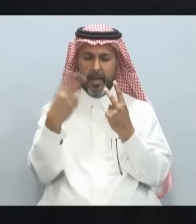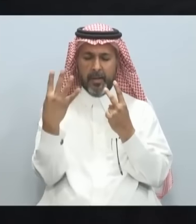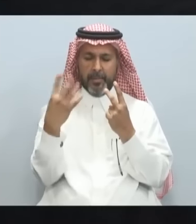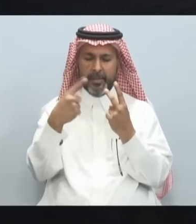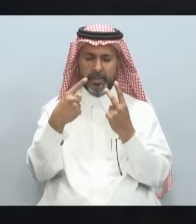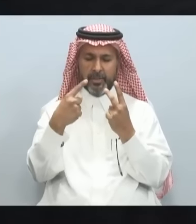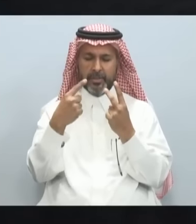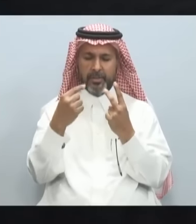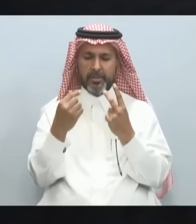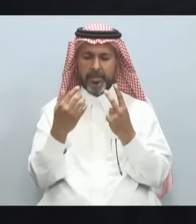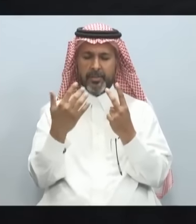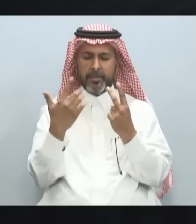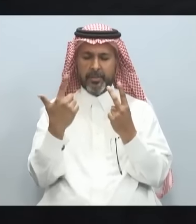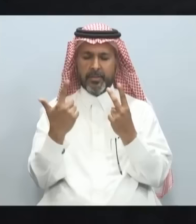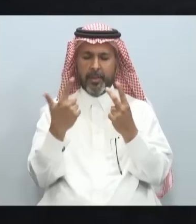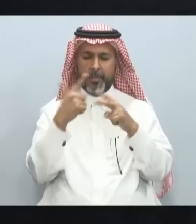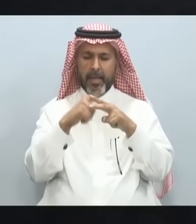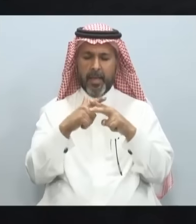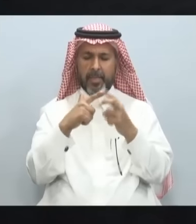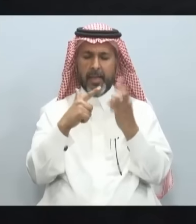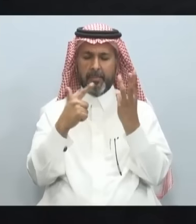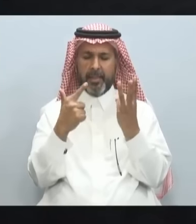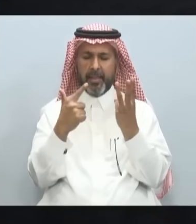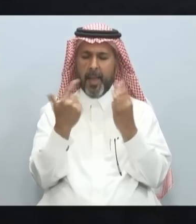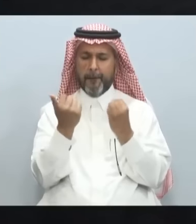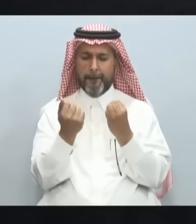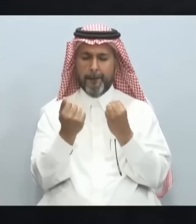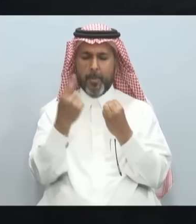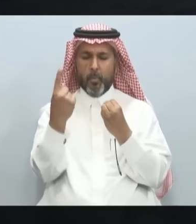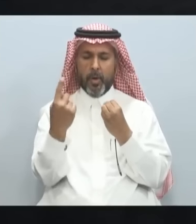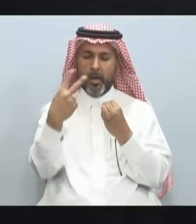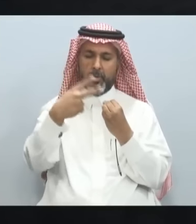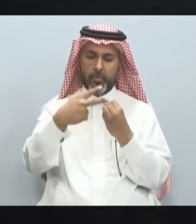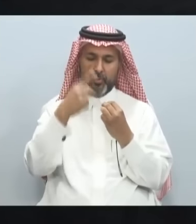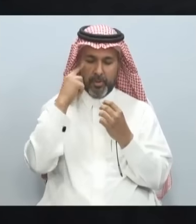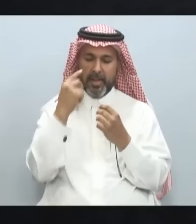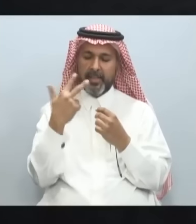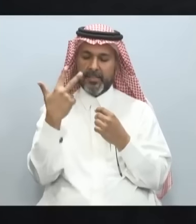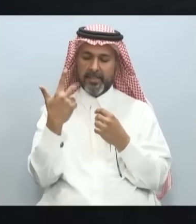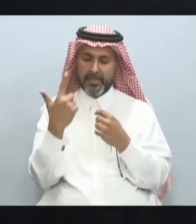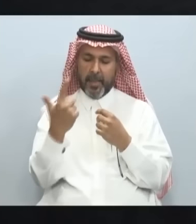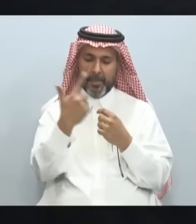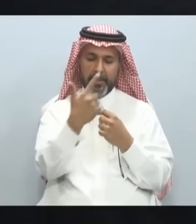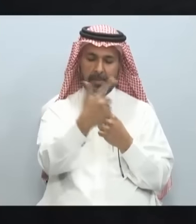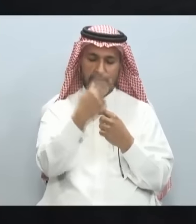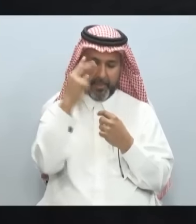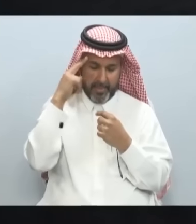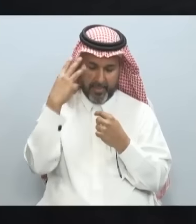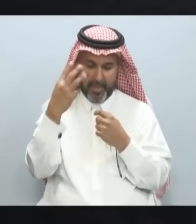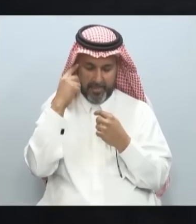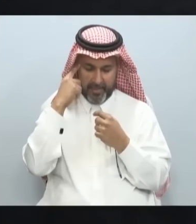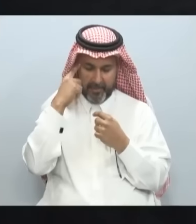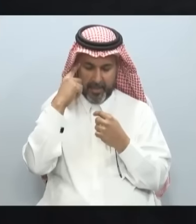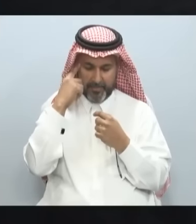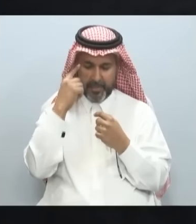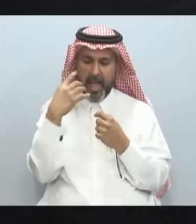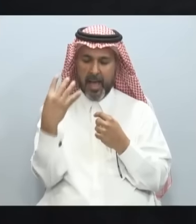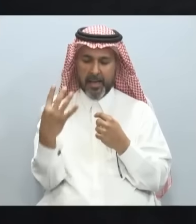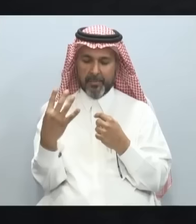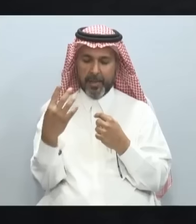14 7 ضرب ثلاثه 21 كم مره ضعفناه ثلاث مرات سبعه ضرب اربعه 28